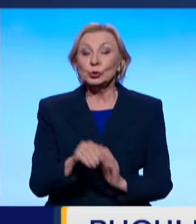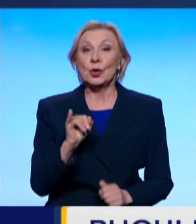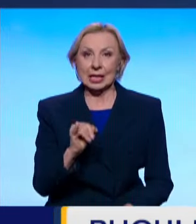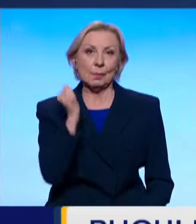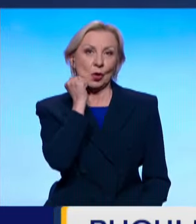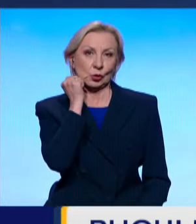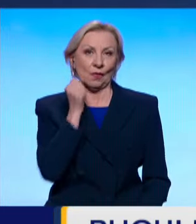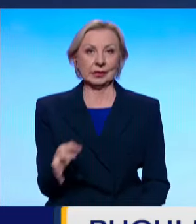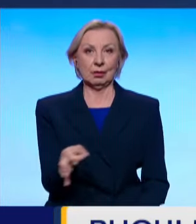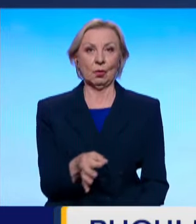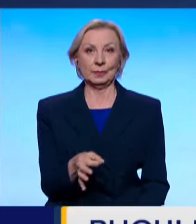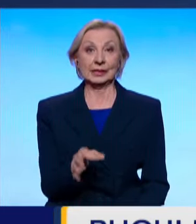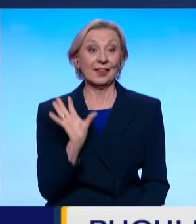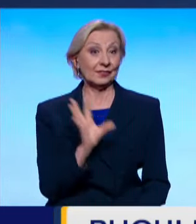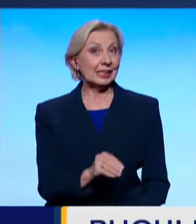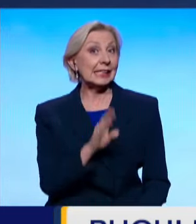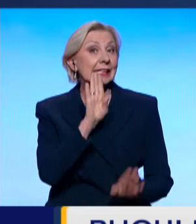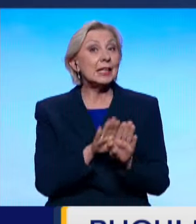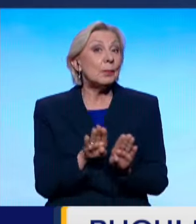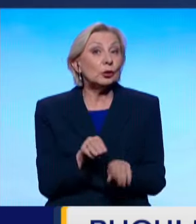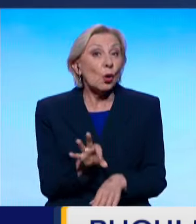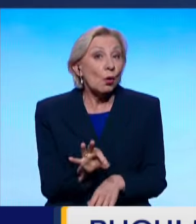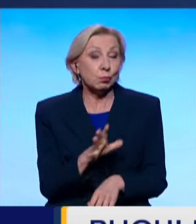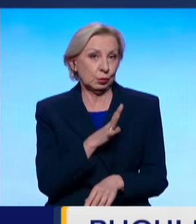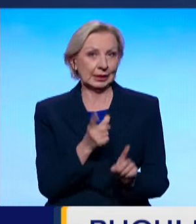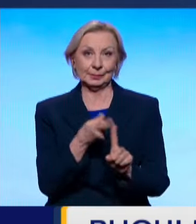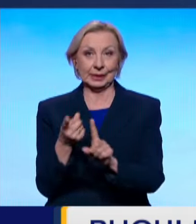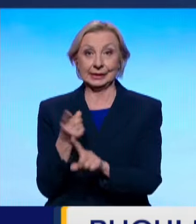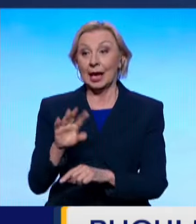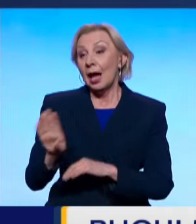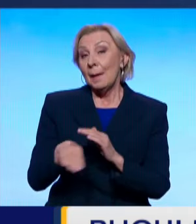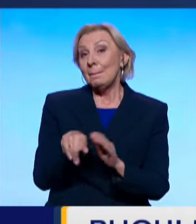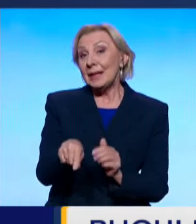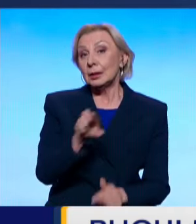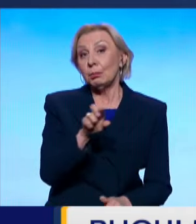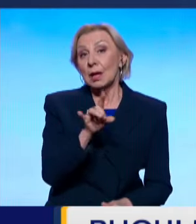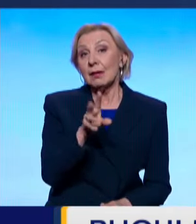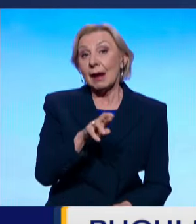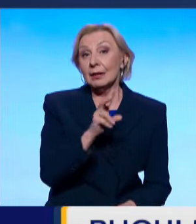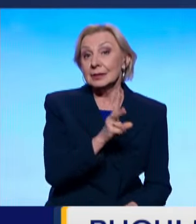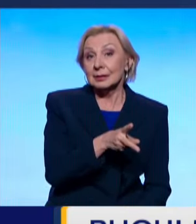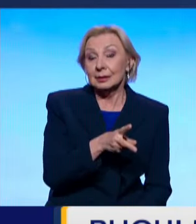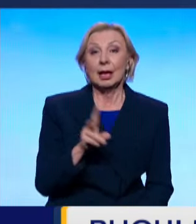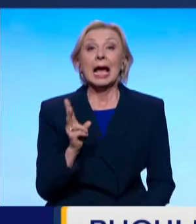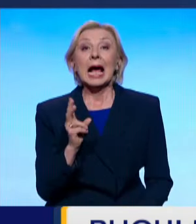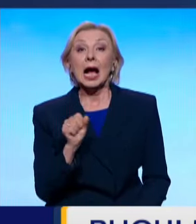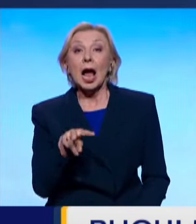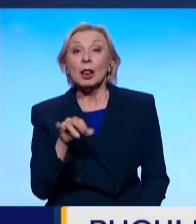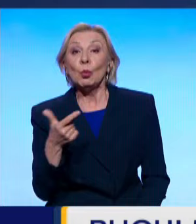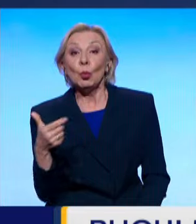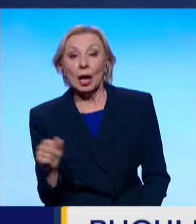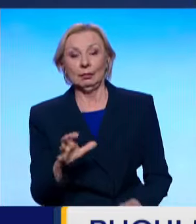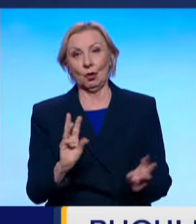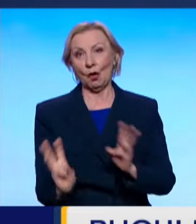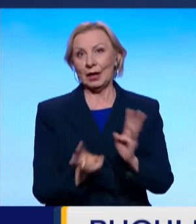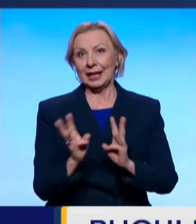Московською. І усі нібито були збиті. От тільки під Брянськом та у Калузькій області горіли